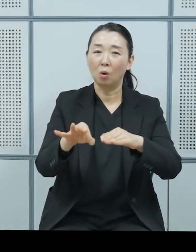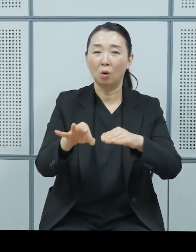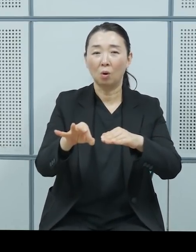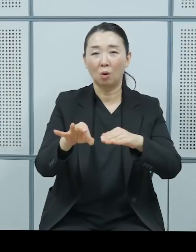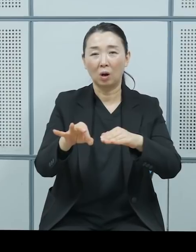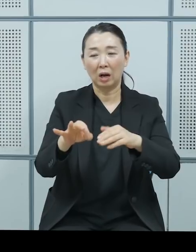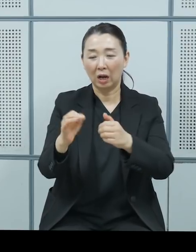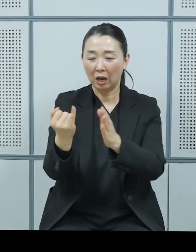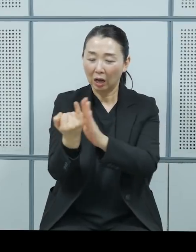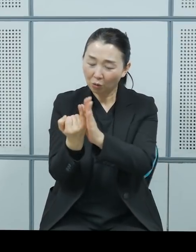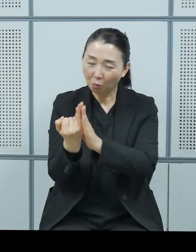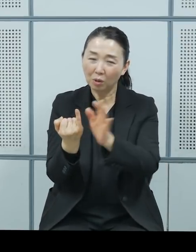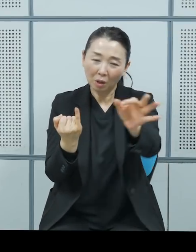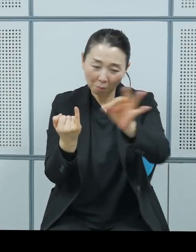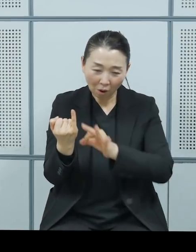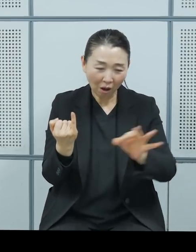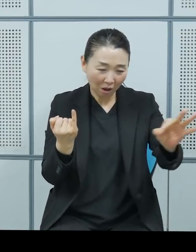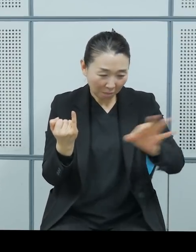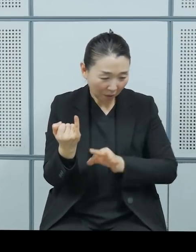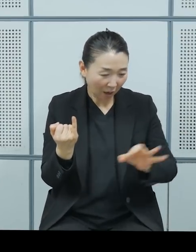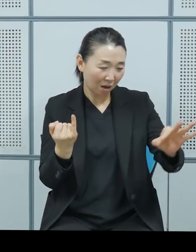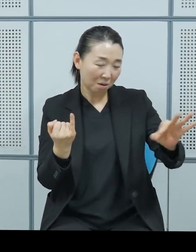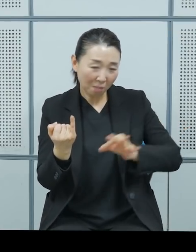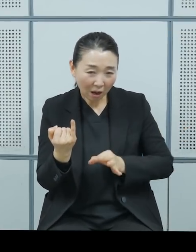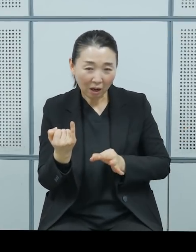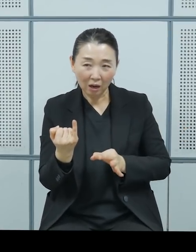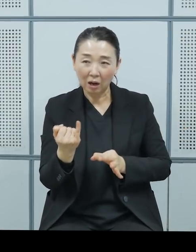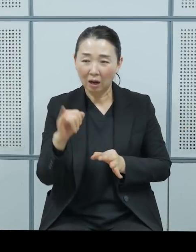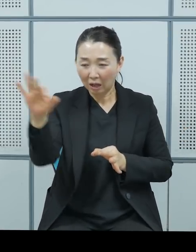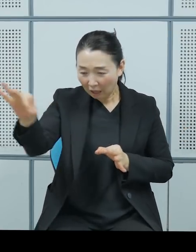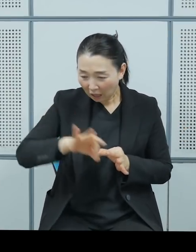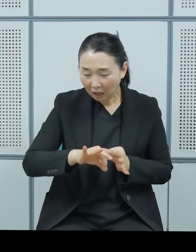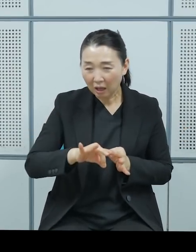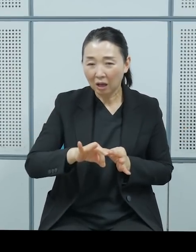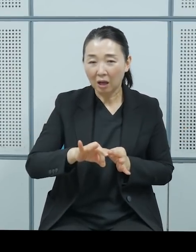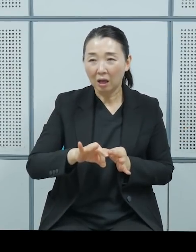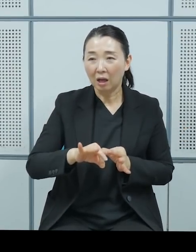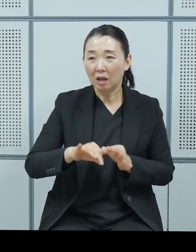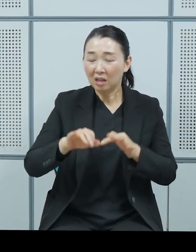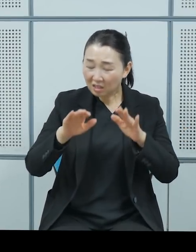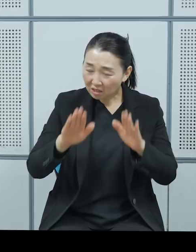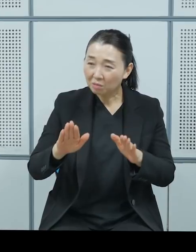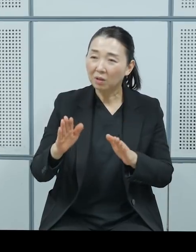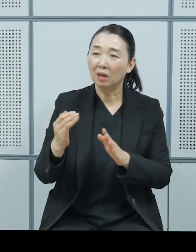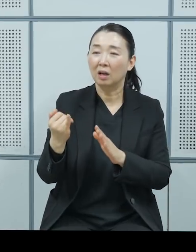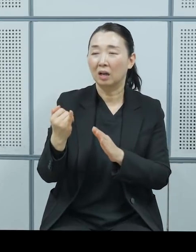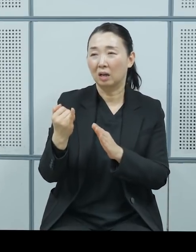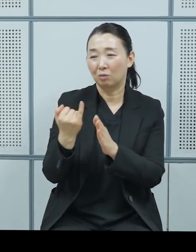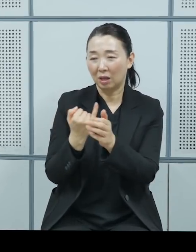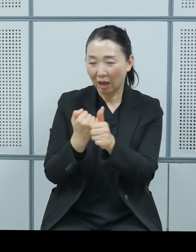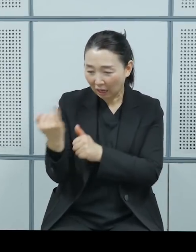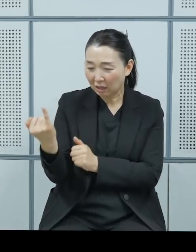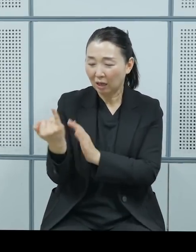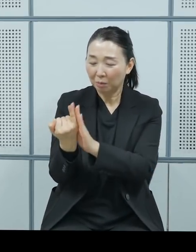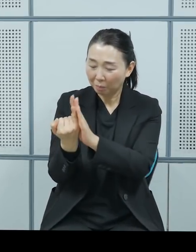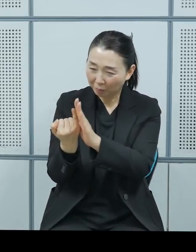거예요. 그 돈이 지금까지 간병비를 보내주셔서 제가 아내를 간병할 수 있고 병원에서 치료를 할 수가